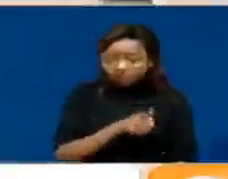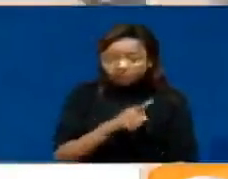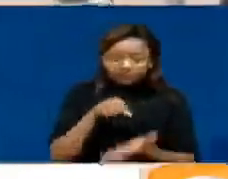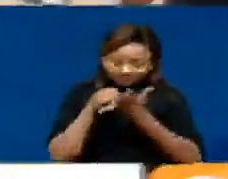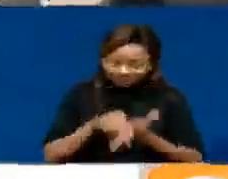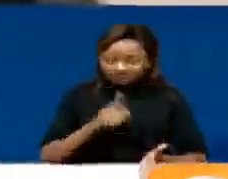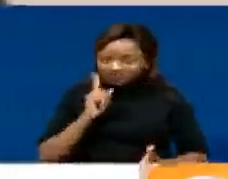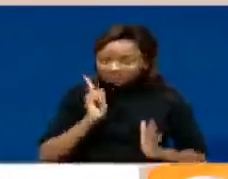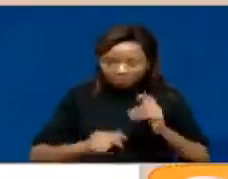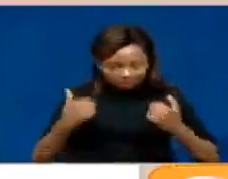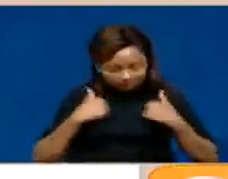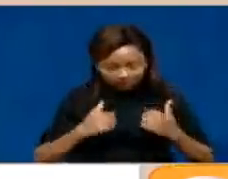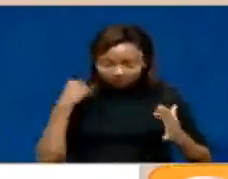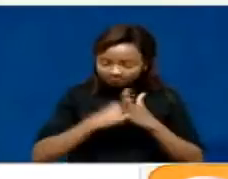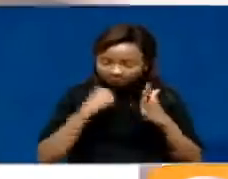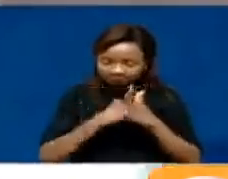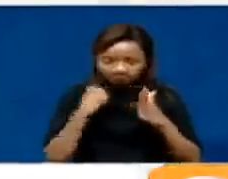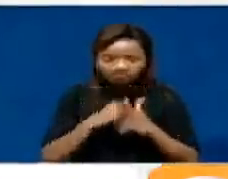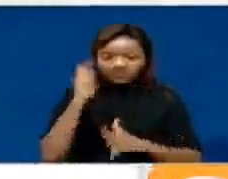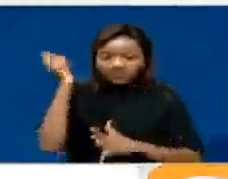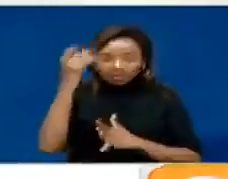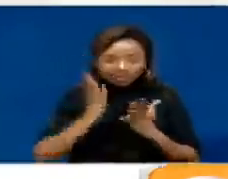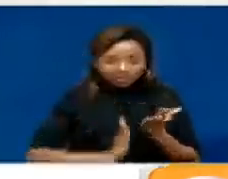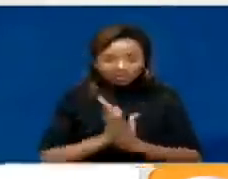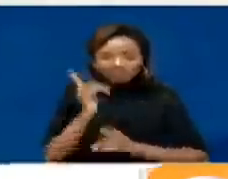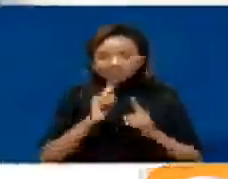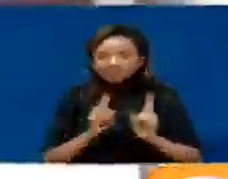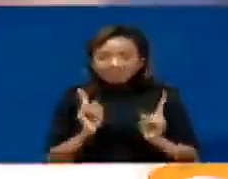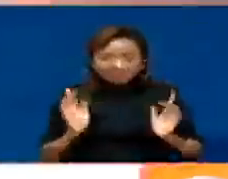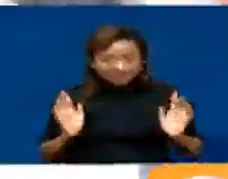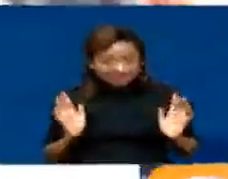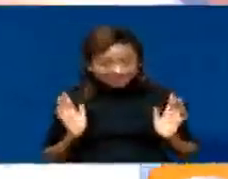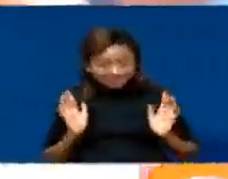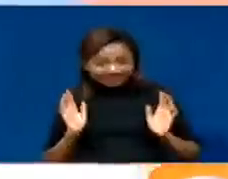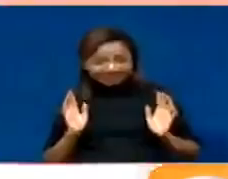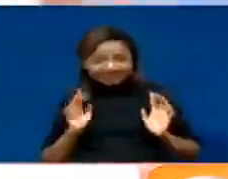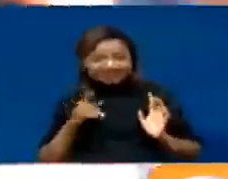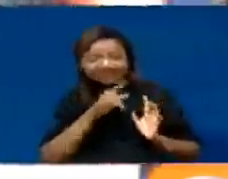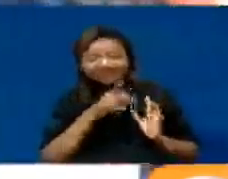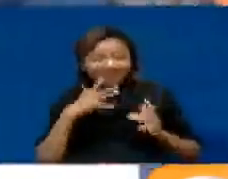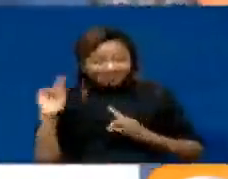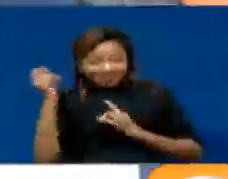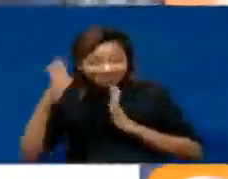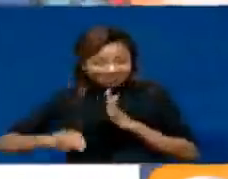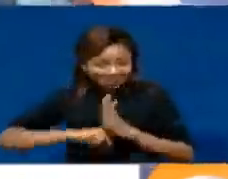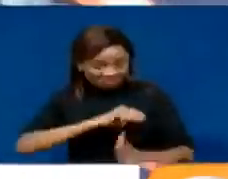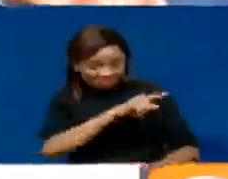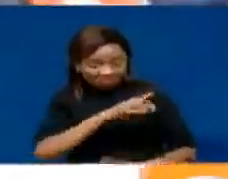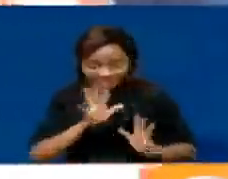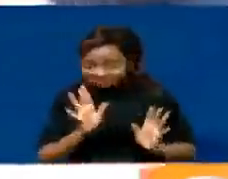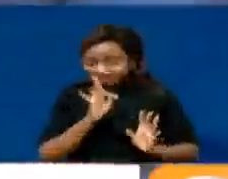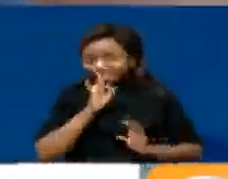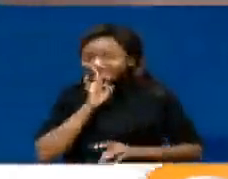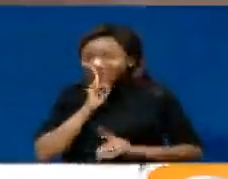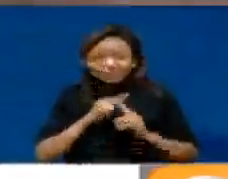alisisitiza kuwa ataendelea kutetea haki za Wakenya japo hawakumtetea alipokuwa nakabiliwa na maafisa wa usalama. Kimani anasema